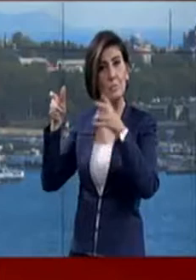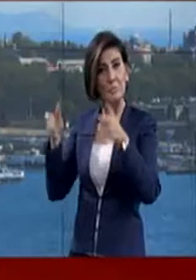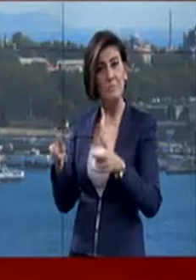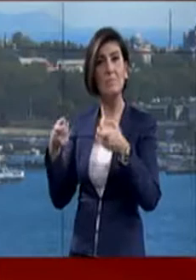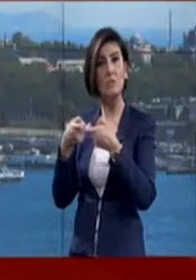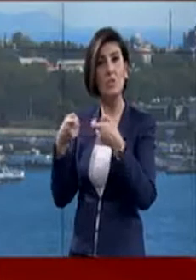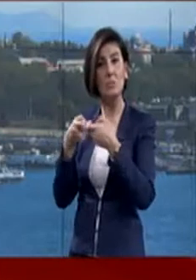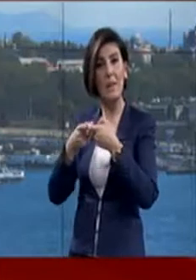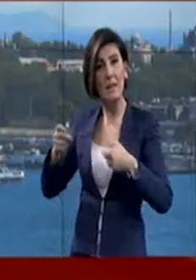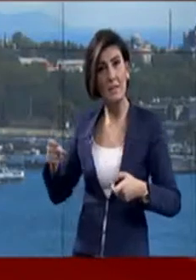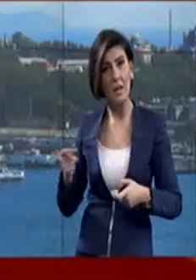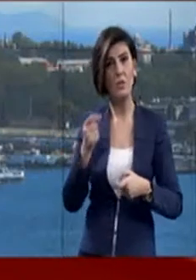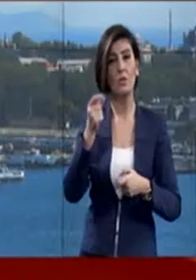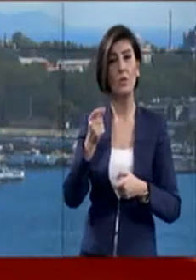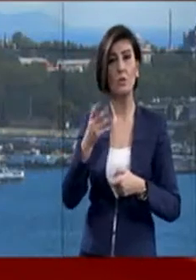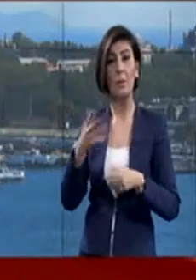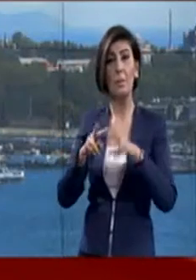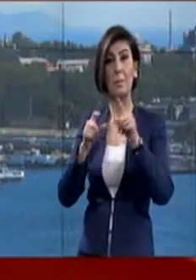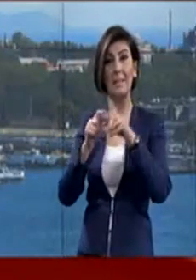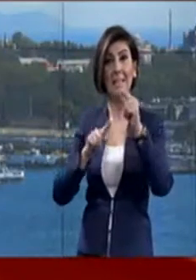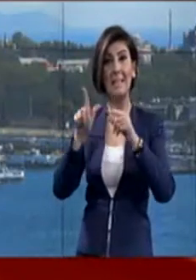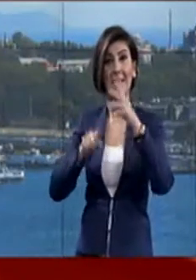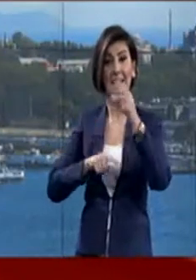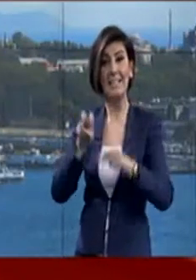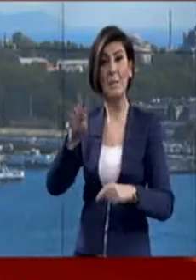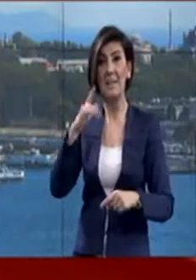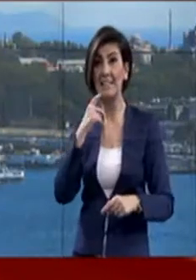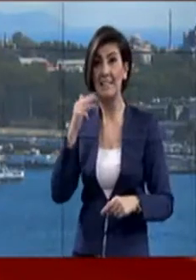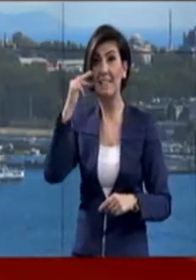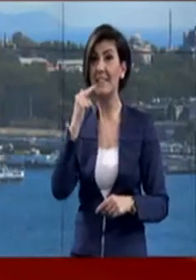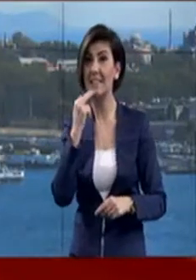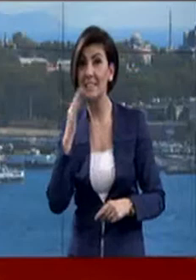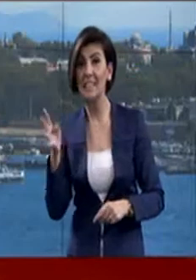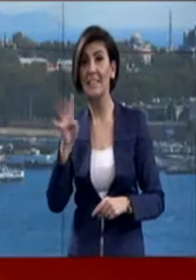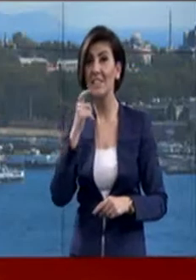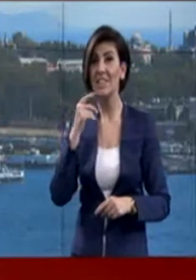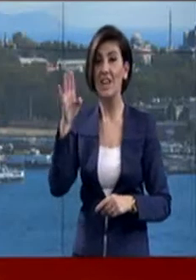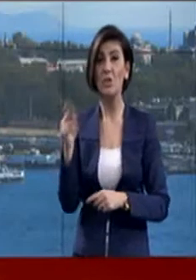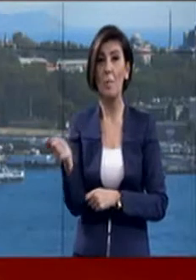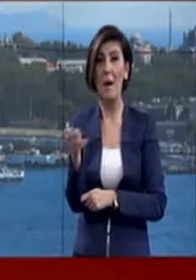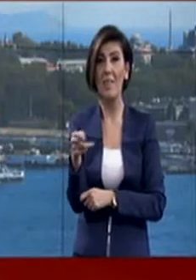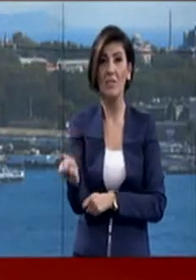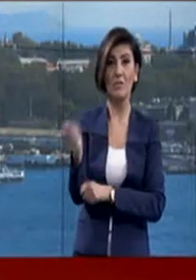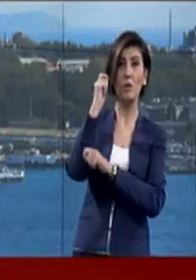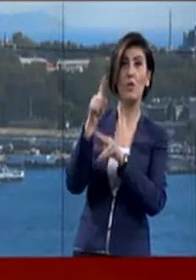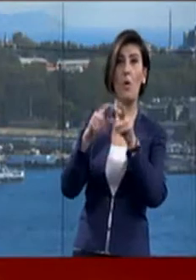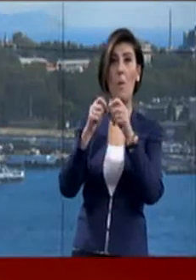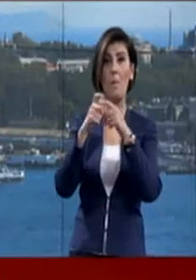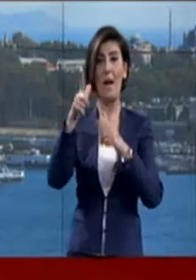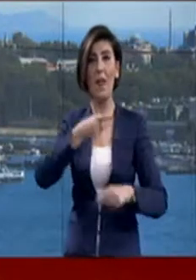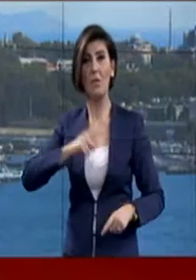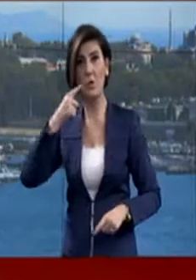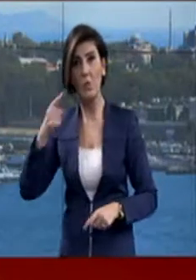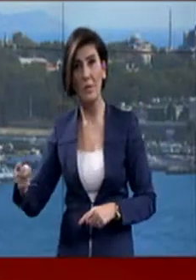kaçan göçmenlere kucak açan Midillili 85 yaşındaki kadın ve 40 yaşındaki balıkçı Nobel'e aday gösterildi. Atina Akademisi